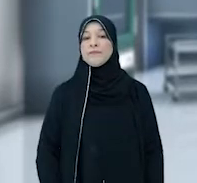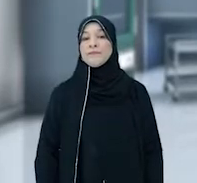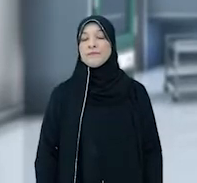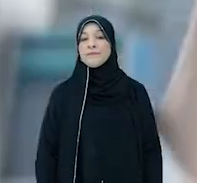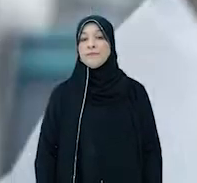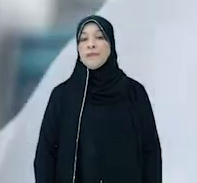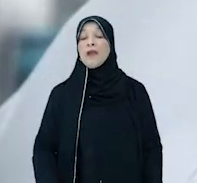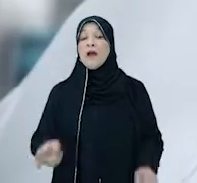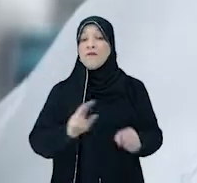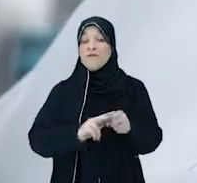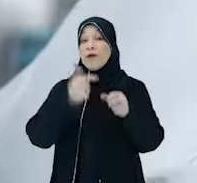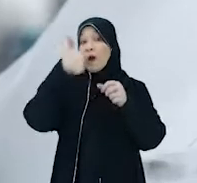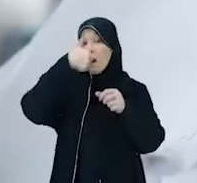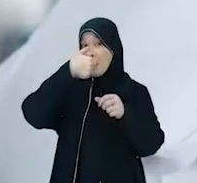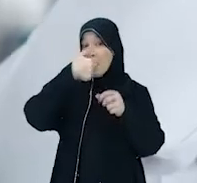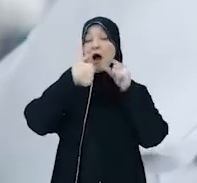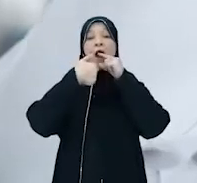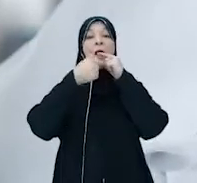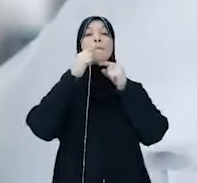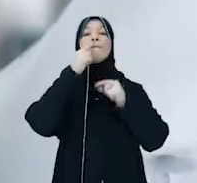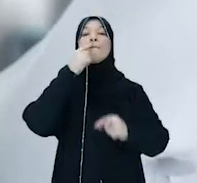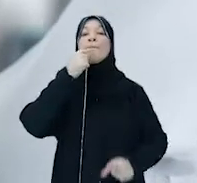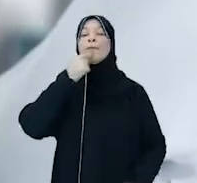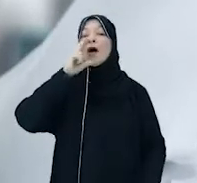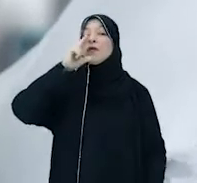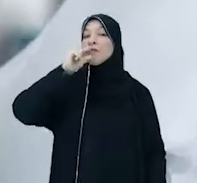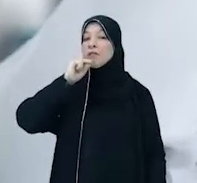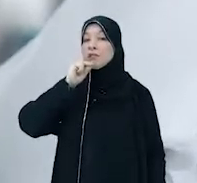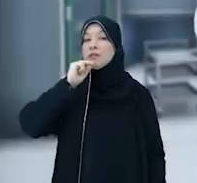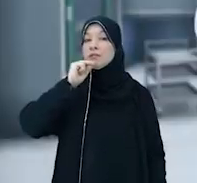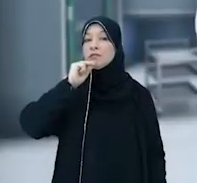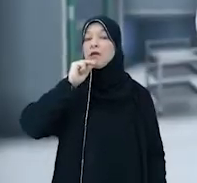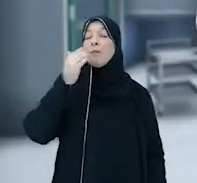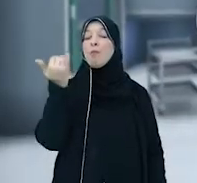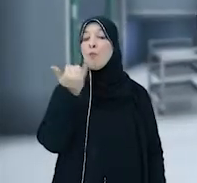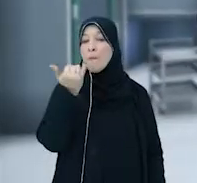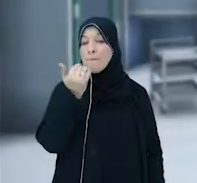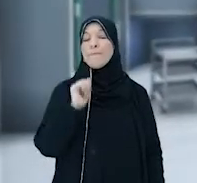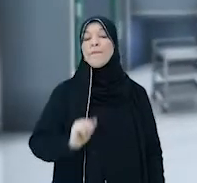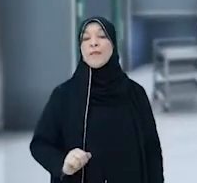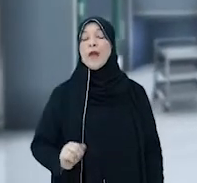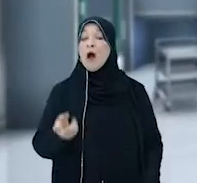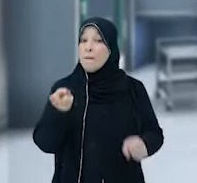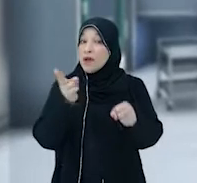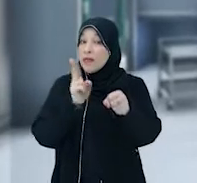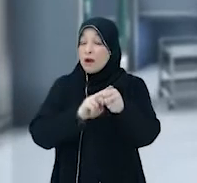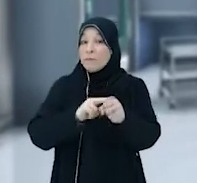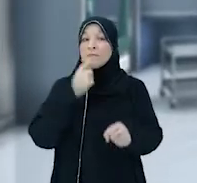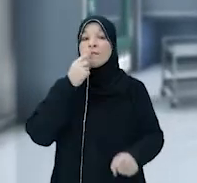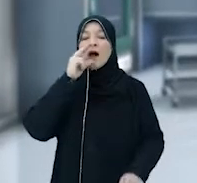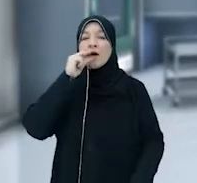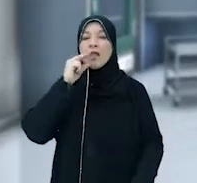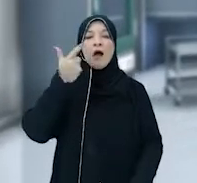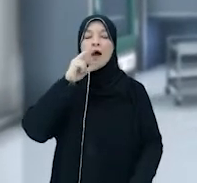ضع فتحة البخاخ داخل فمك بين أسنانك الأمامية داخل الفم، ثم أطبق